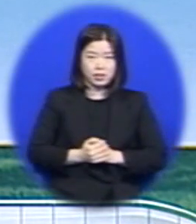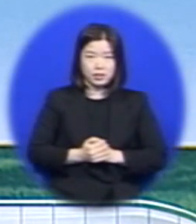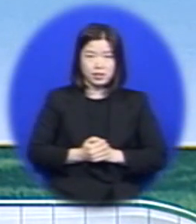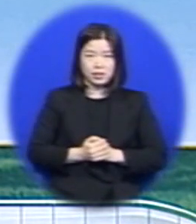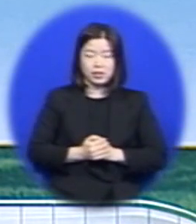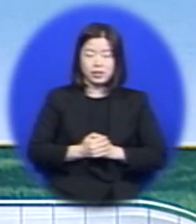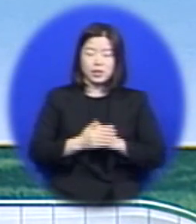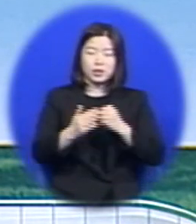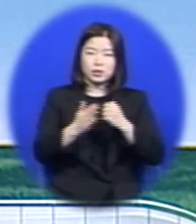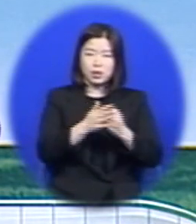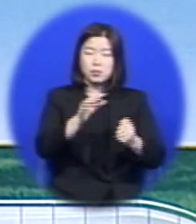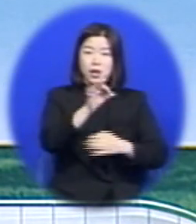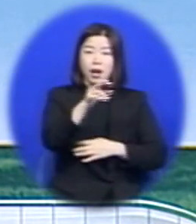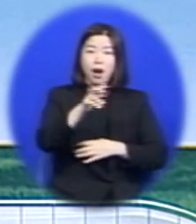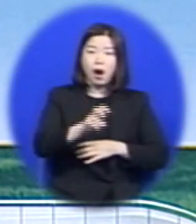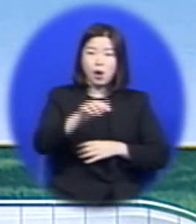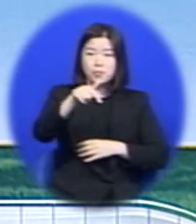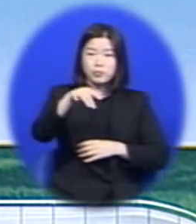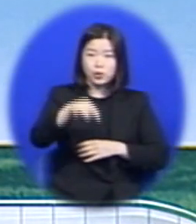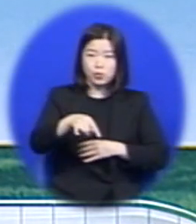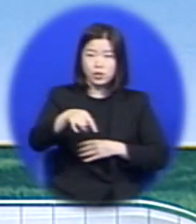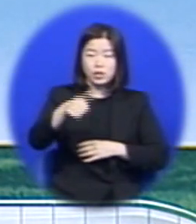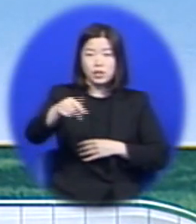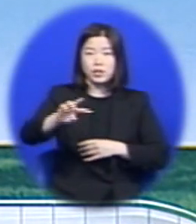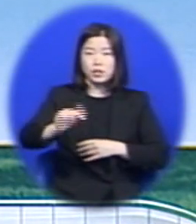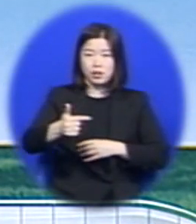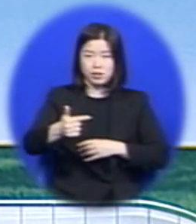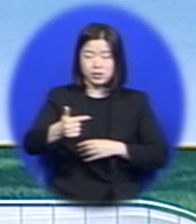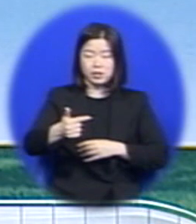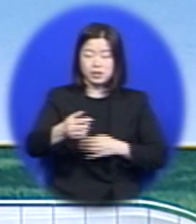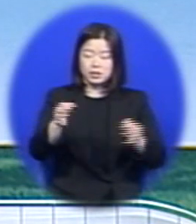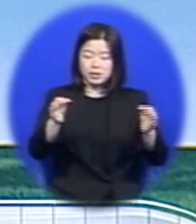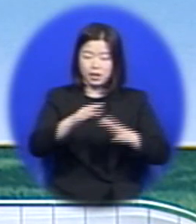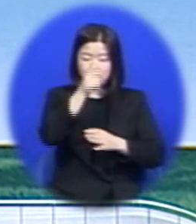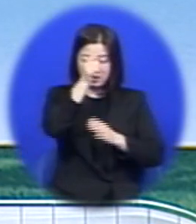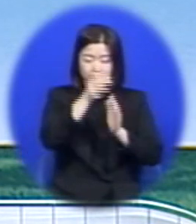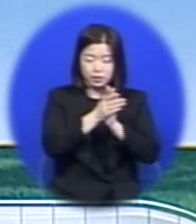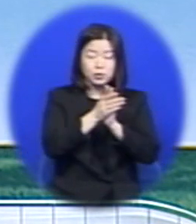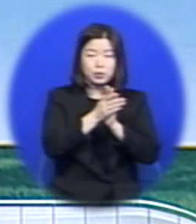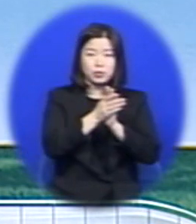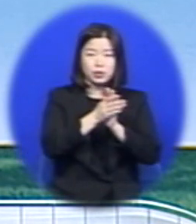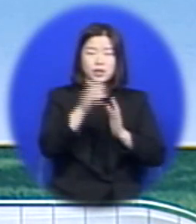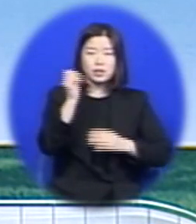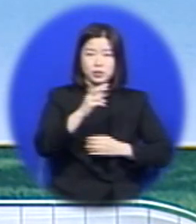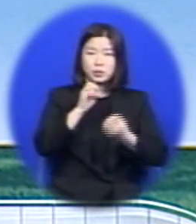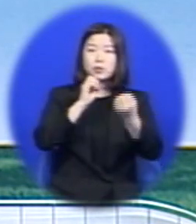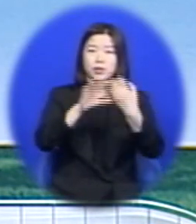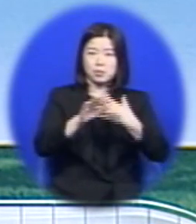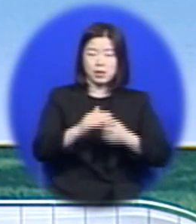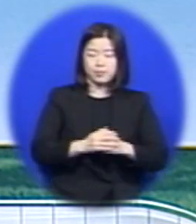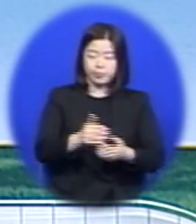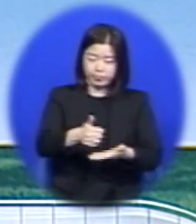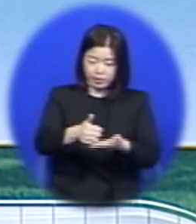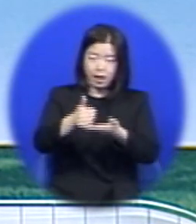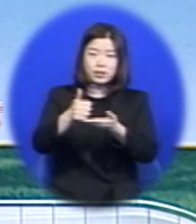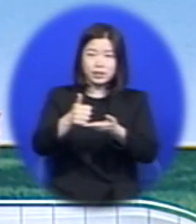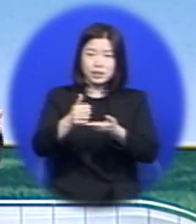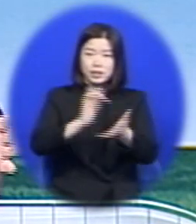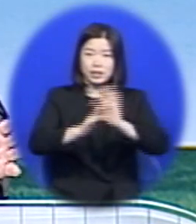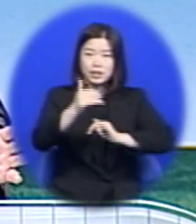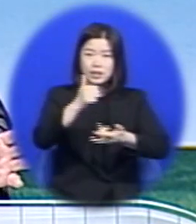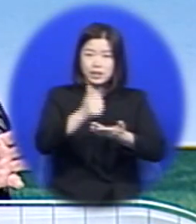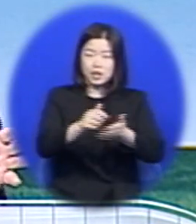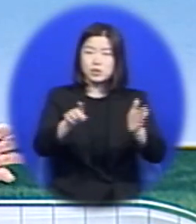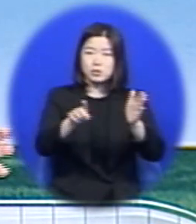그랬더니 이 엄기현이 잠깐 기도를 했습니다. 그러고는 이야기를 했습니다. 나으리, 예수를